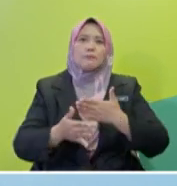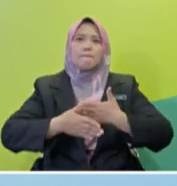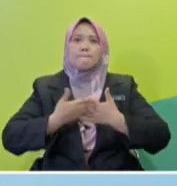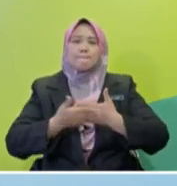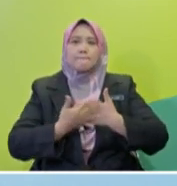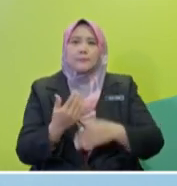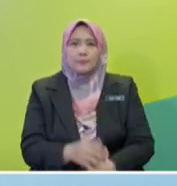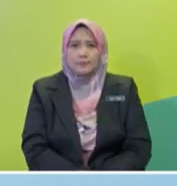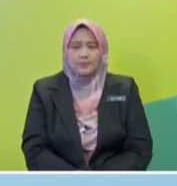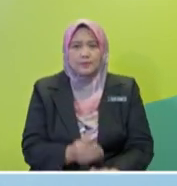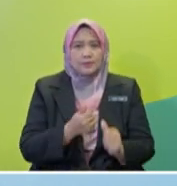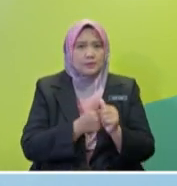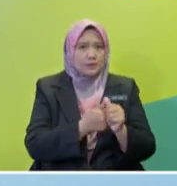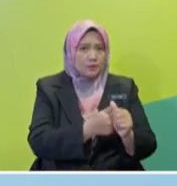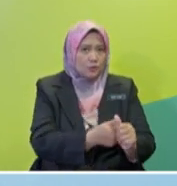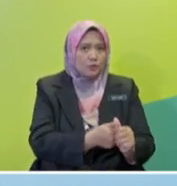sistem